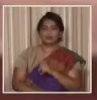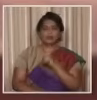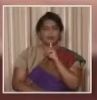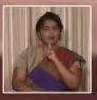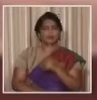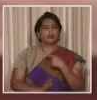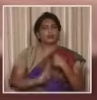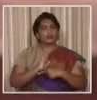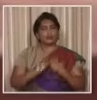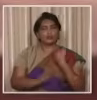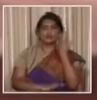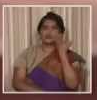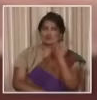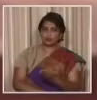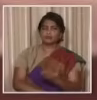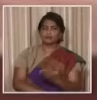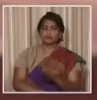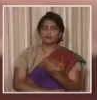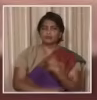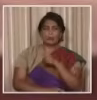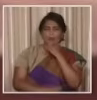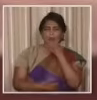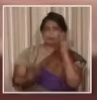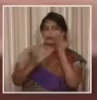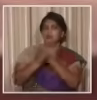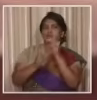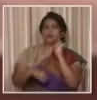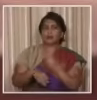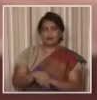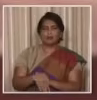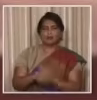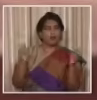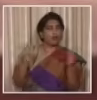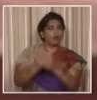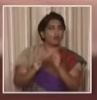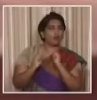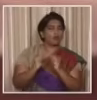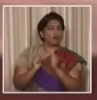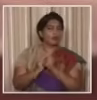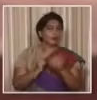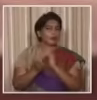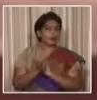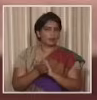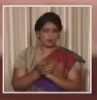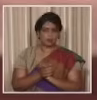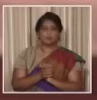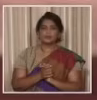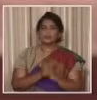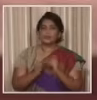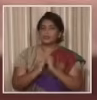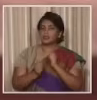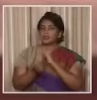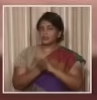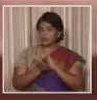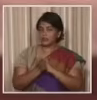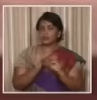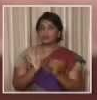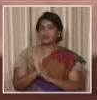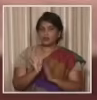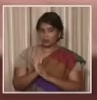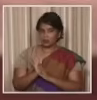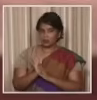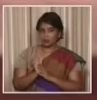වැඩෙන් රටටම පේනවා මේ නිරුවත පේනවා කරු කතානායකතුමනි. කවුරු පිටිපස්සේ ඉඳගෙනද මේ දඟලන්නේ කියලා. ඒ නිසා රාජ්‍ය සේවා කොමිෂන් සභාව